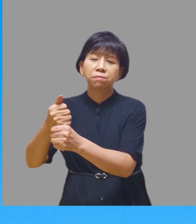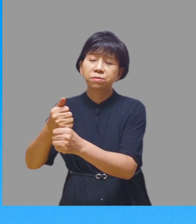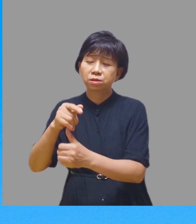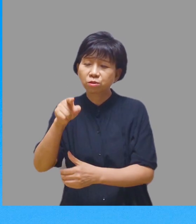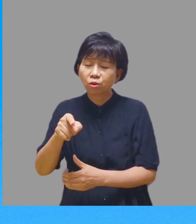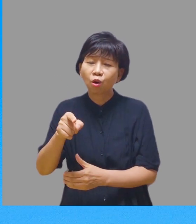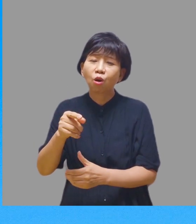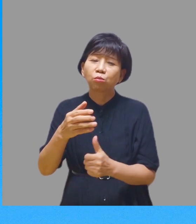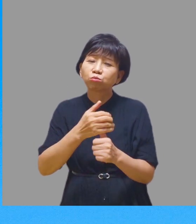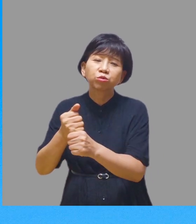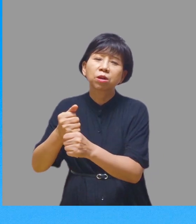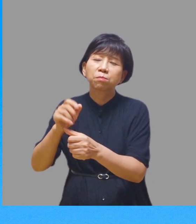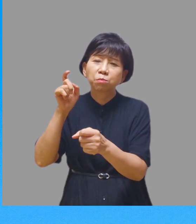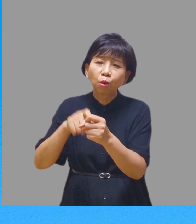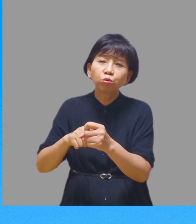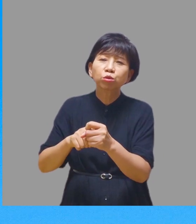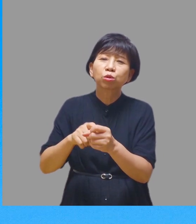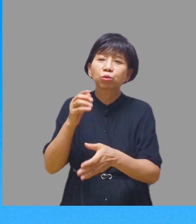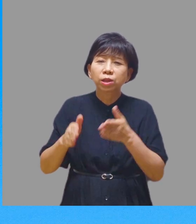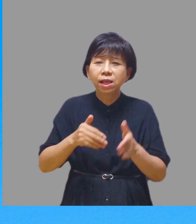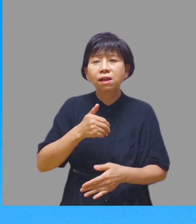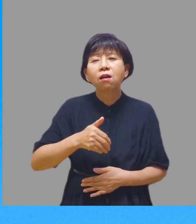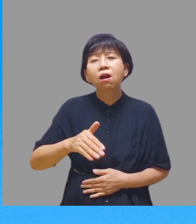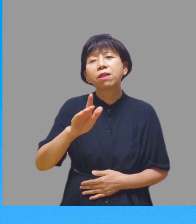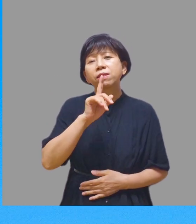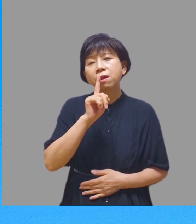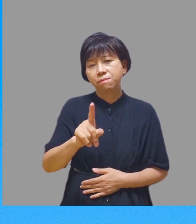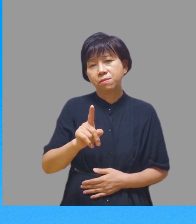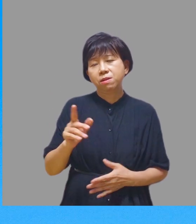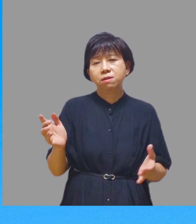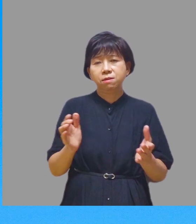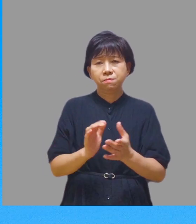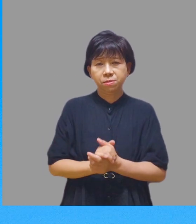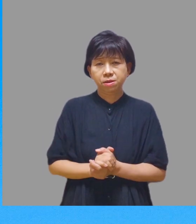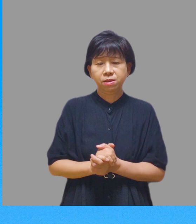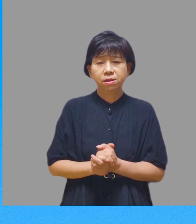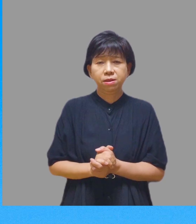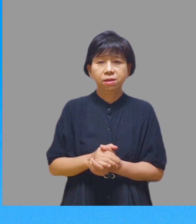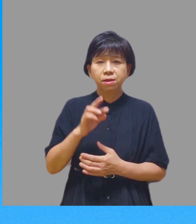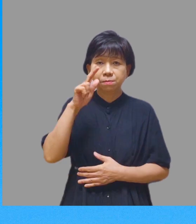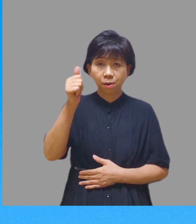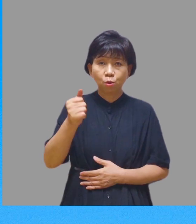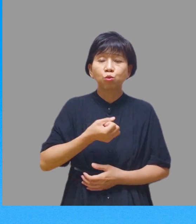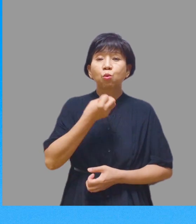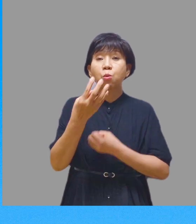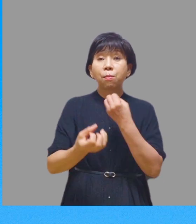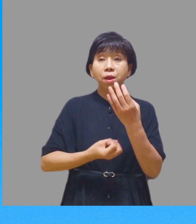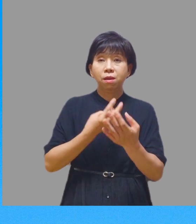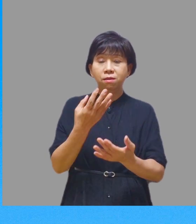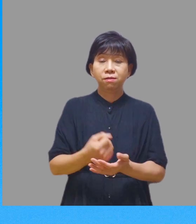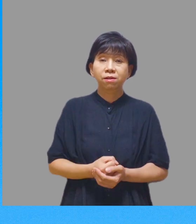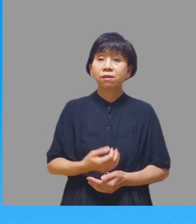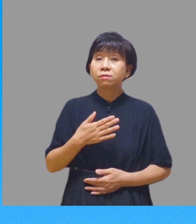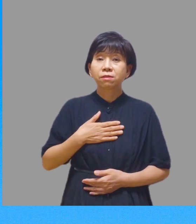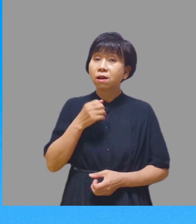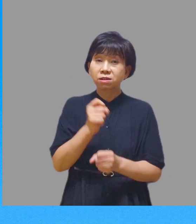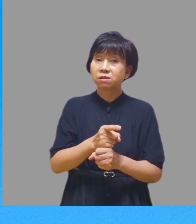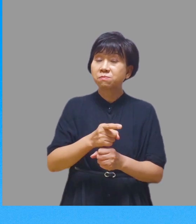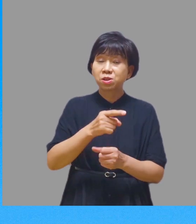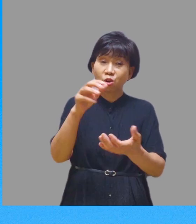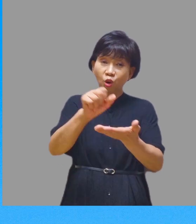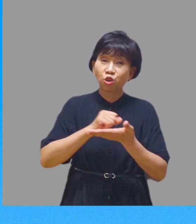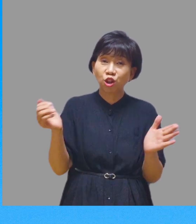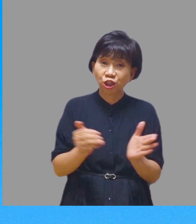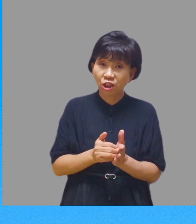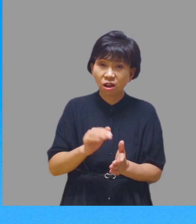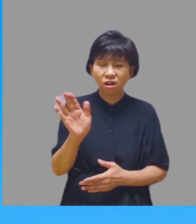그것을 잡으려고 어떻게 해요? 달려가노라. 아멘. 바울의 고백이에요. 내가 이미 얻었다 함도 아니요 온전히